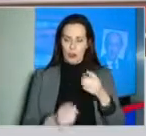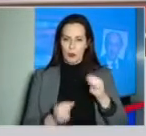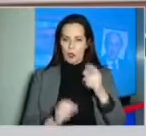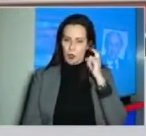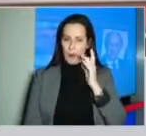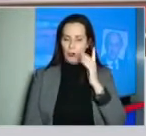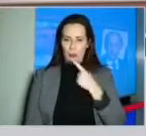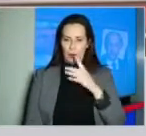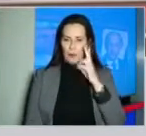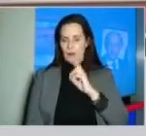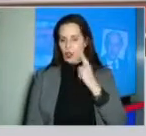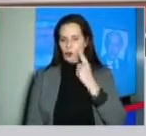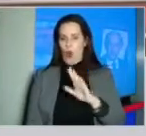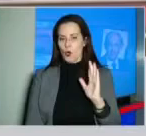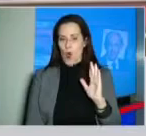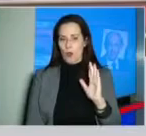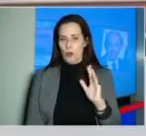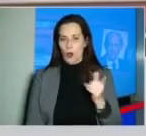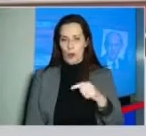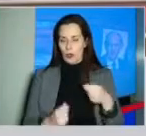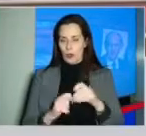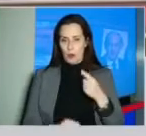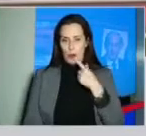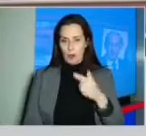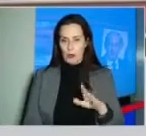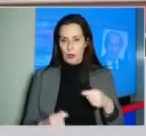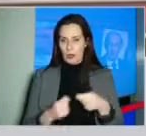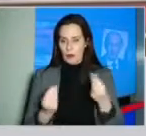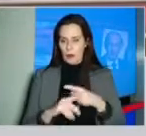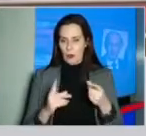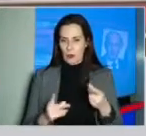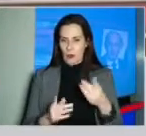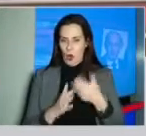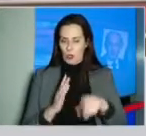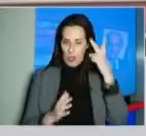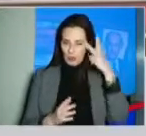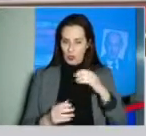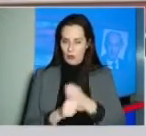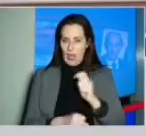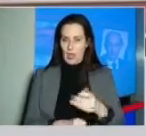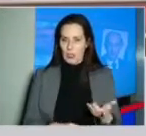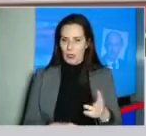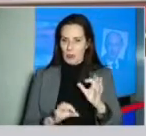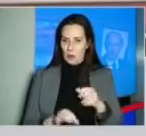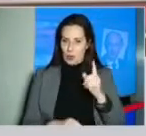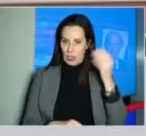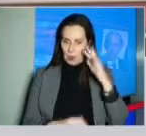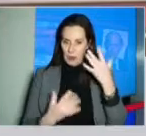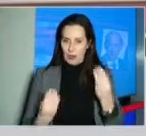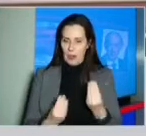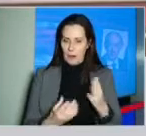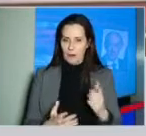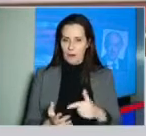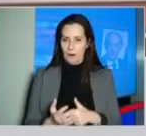לשמוע אותו. אני חייב להגיד, היה מביש לשמוע אותו, לא רק בקשר למה שהוא אמר לנו, גם בקשר לדברים אחרים, חוסר הבנה של איך שמתנהלת הכנסת. ממש הוא צריך ללמוד כמה דברים